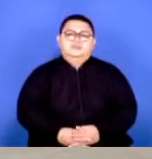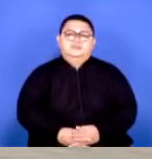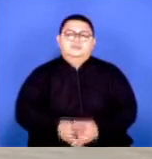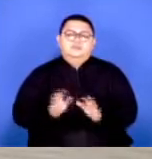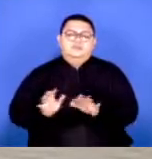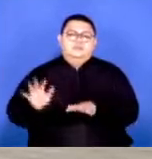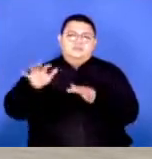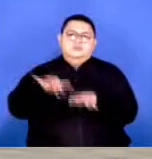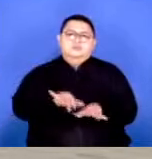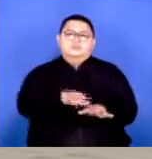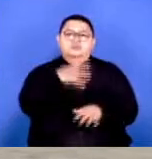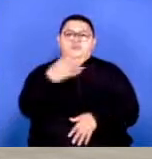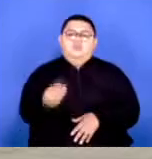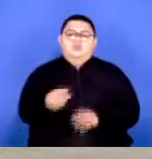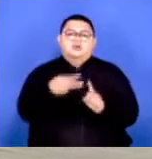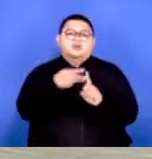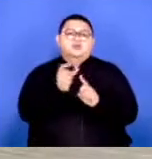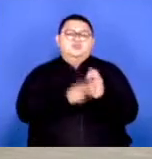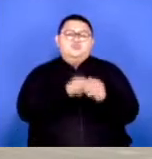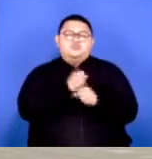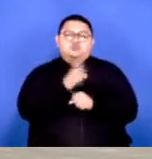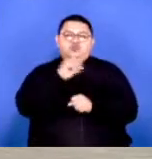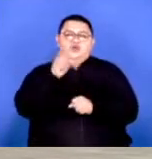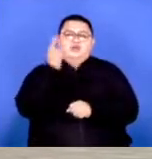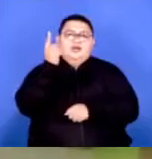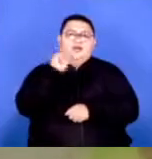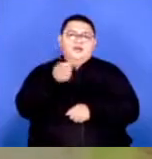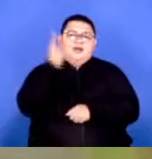Banjir yang melanda Kabupaten Bungu sudah terjadi sejak Jumat kemarin.